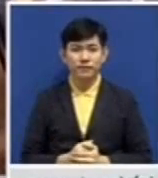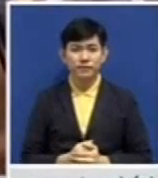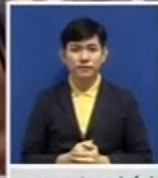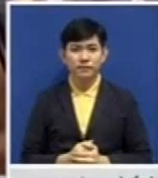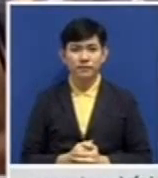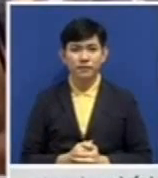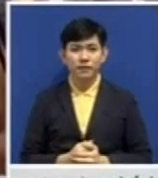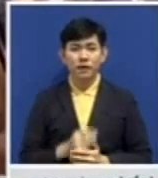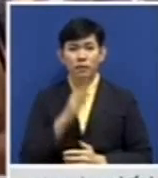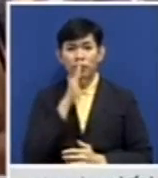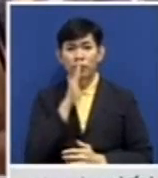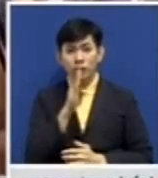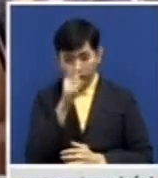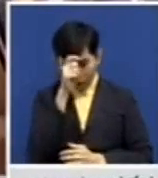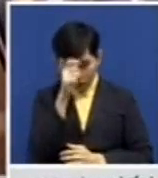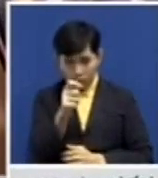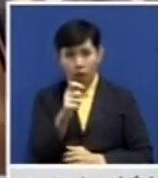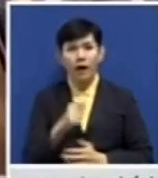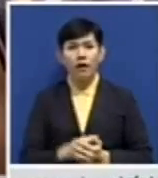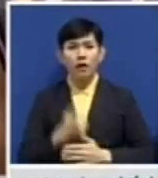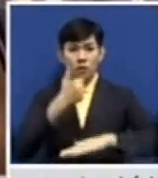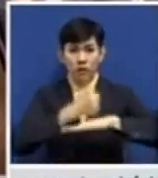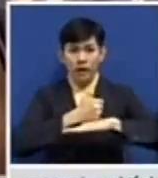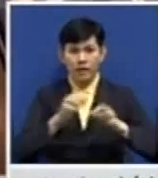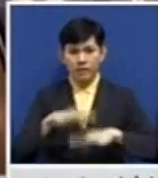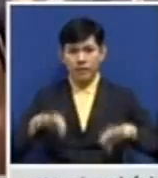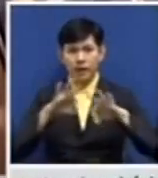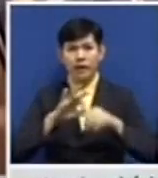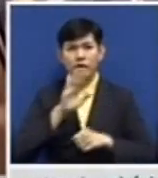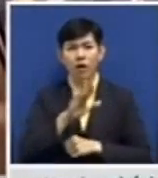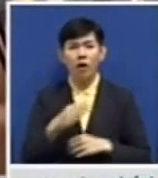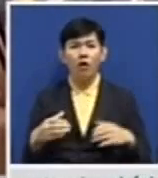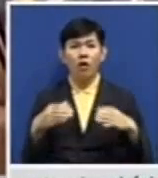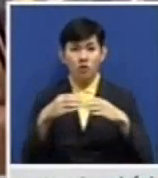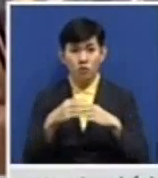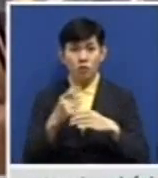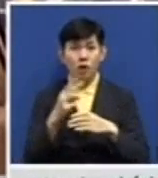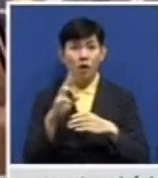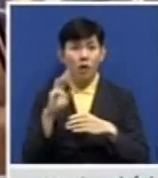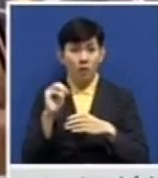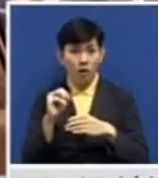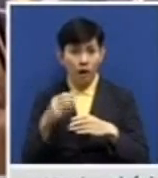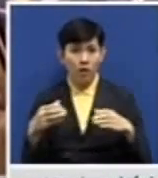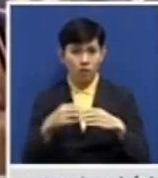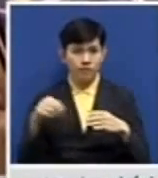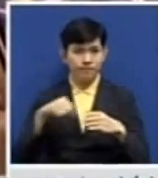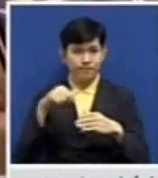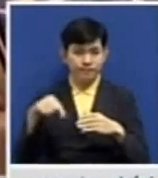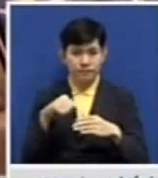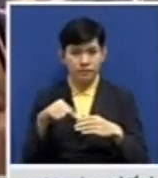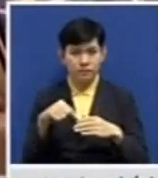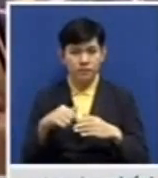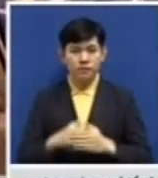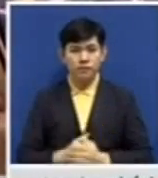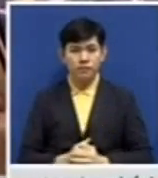ฮะอันนี้ต้องเรียนด้วยความเคารพว่าแกนนำสำคัญสำคัญของรัฐบาลชุดนี้เป็นเรื่องที่มี